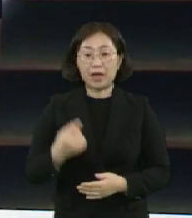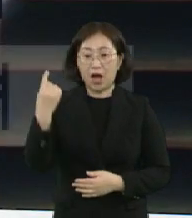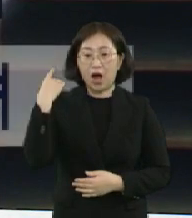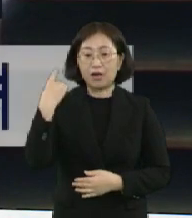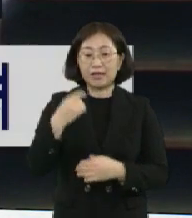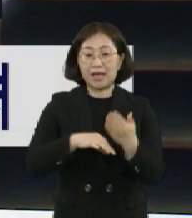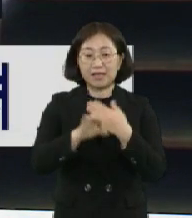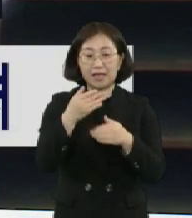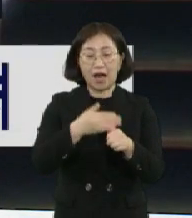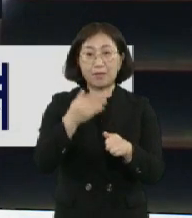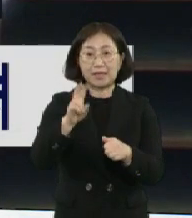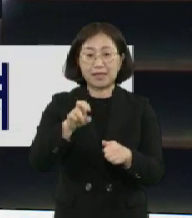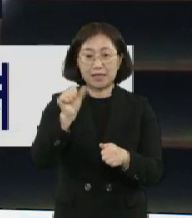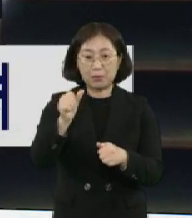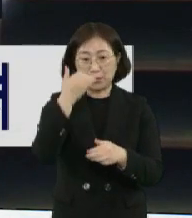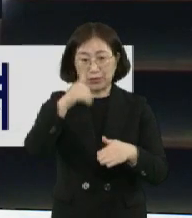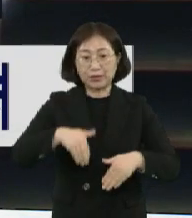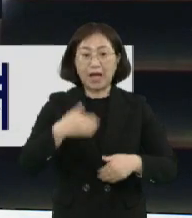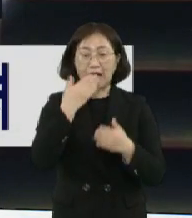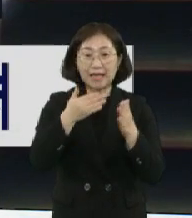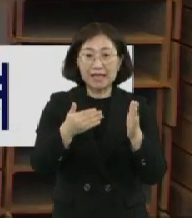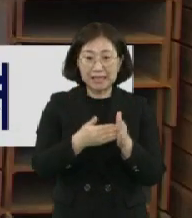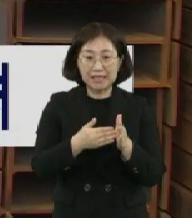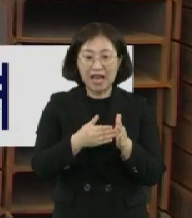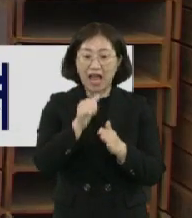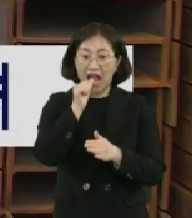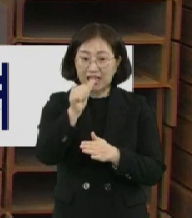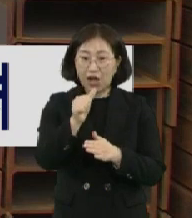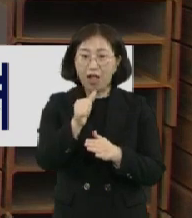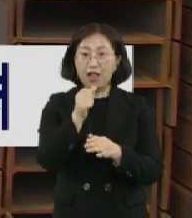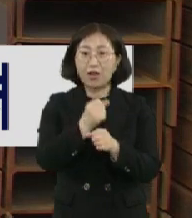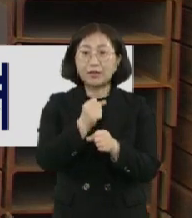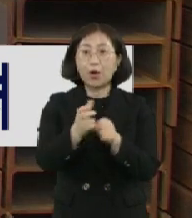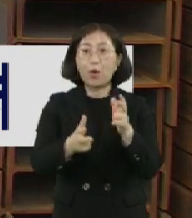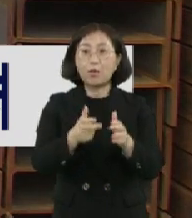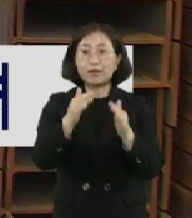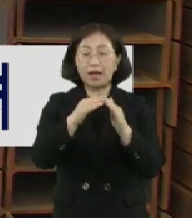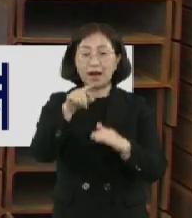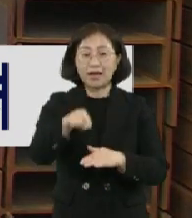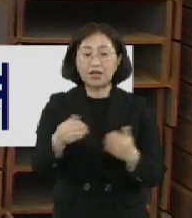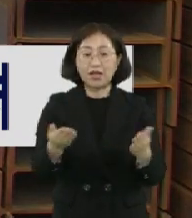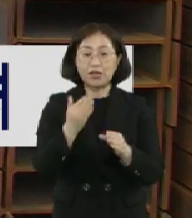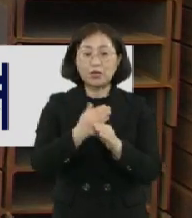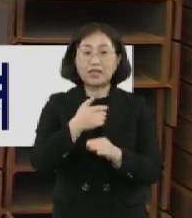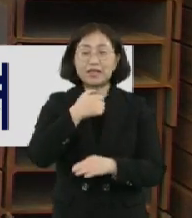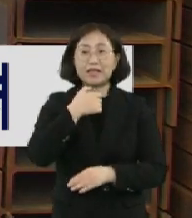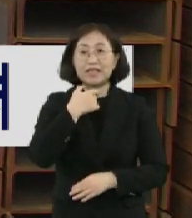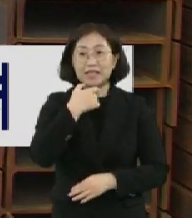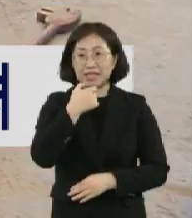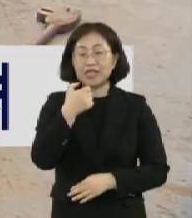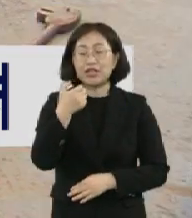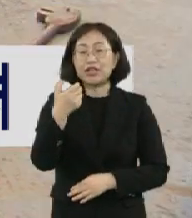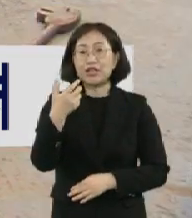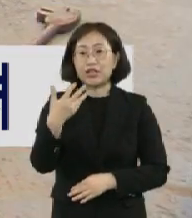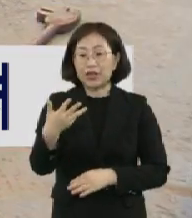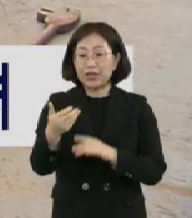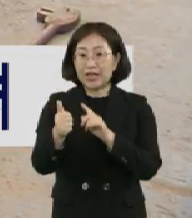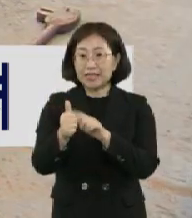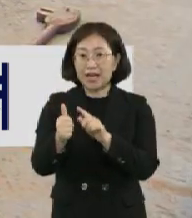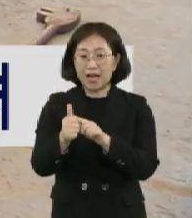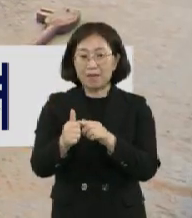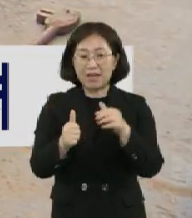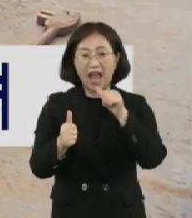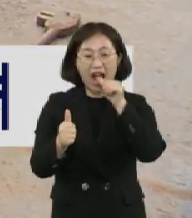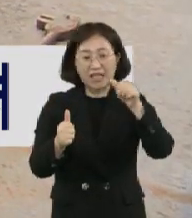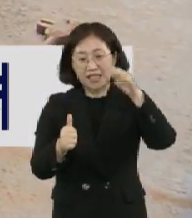어제 오전 9시 25분쯤 충남 당진의 한 철 구조물 제작 공장에서 작업 중이던 58살 A씨가 H빔